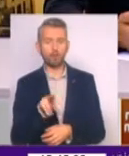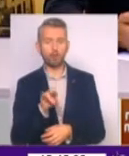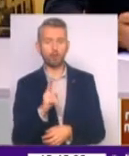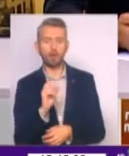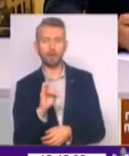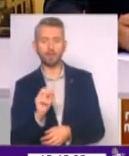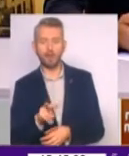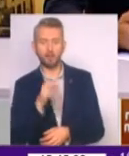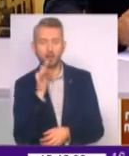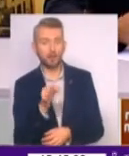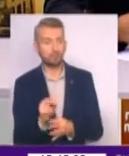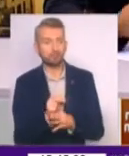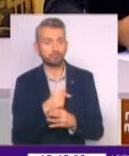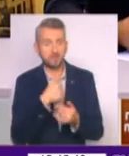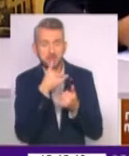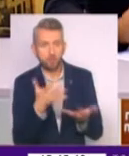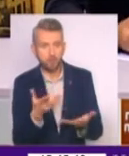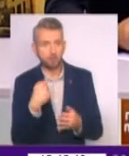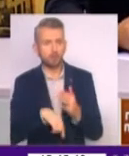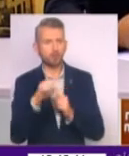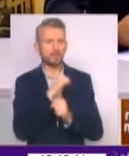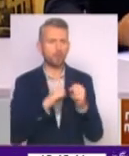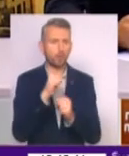можливості відремонтувати, тому що